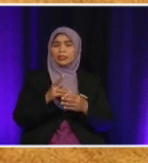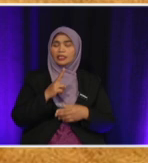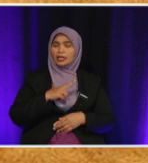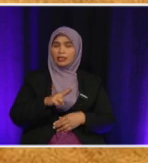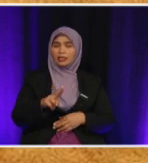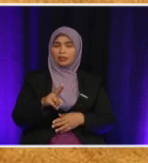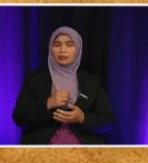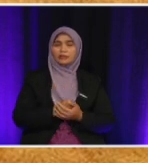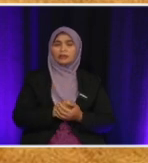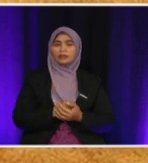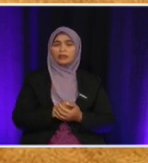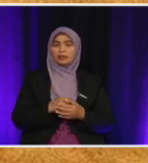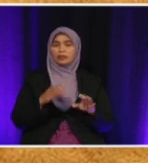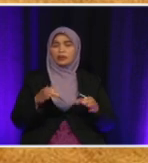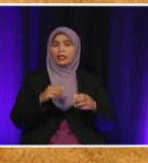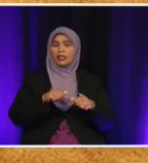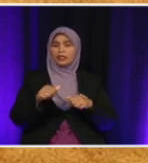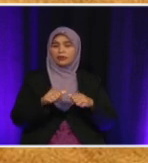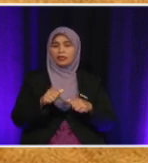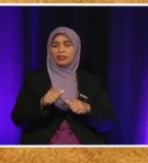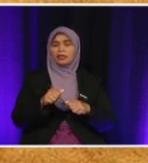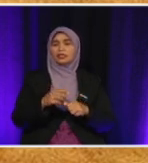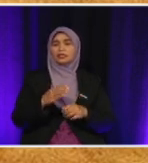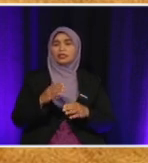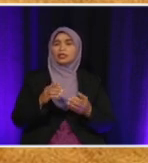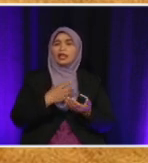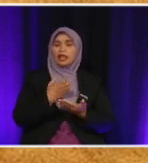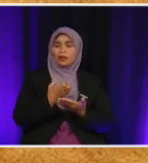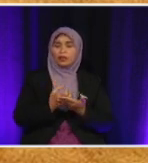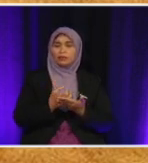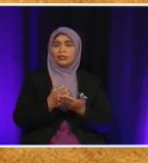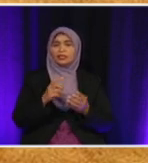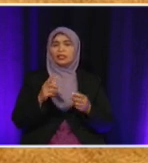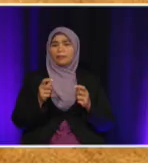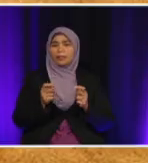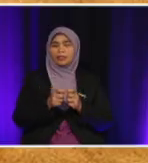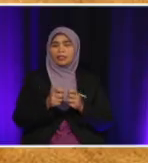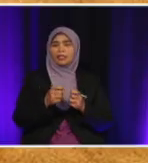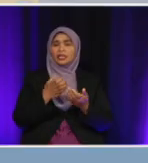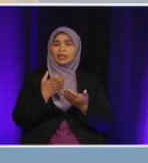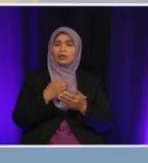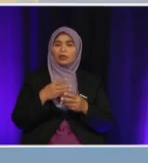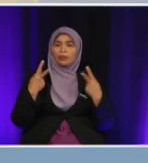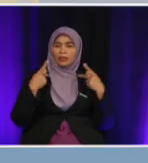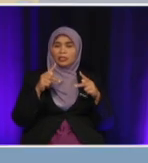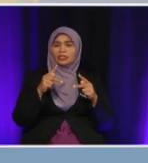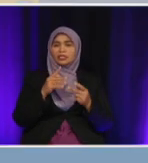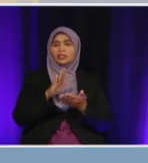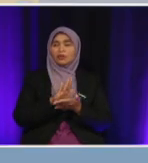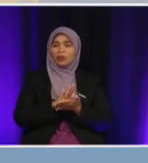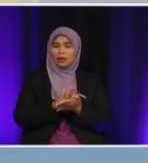ekonomi setempat seperti koperasi sekolah dan keusahaan kecil Masya Allah inilah antara